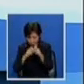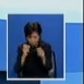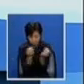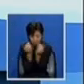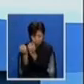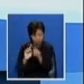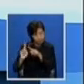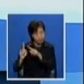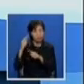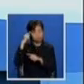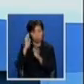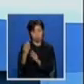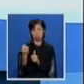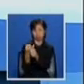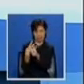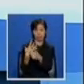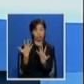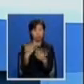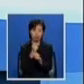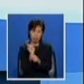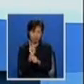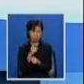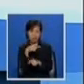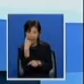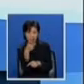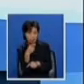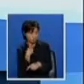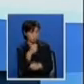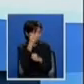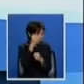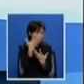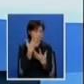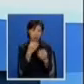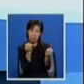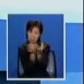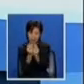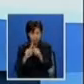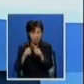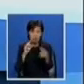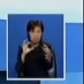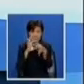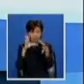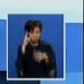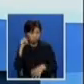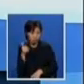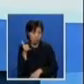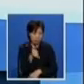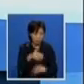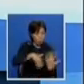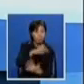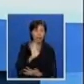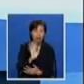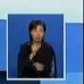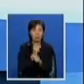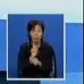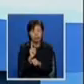ไม่ให้คนที่ไม่ได้มีส่วนเกี่ยวข้องกับเหตุการณ์ทั้งหลายนั้นต้องเข้าไปอยู่ในสถานการณ์หรือว่าตกเป็นเหยื่อด้วยนะครับเพราะฉะนั้น